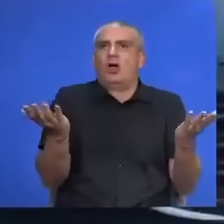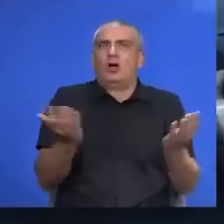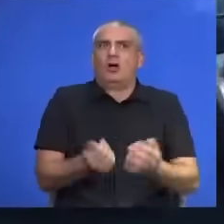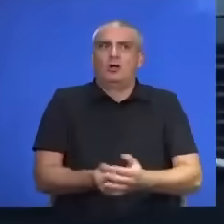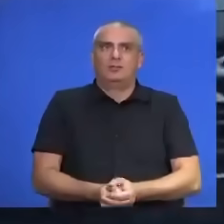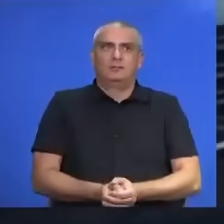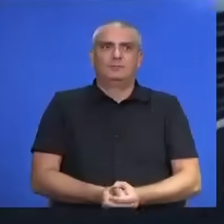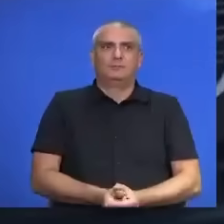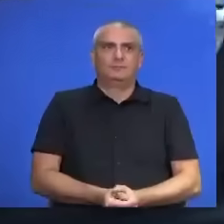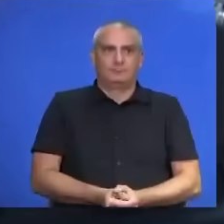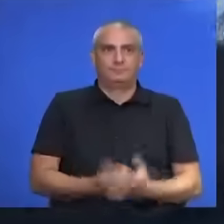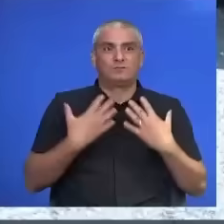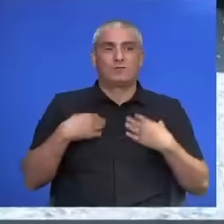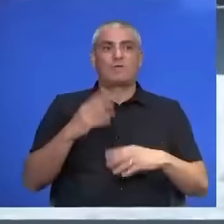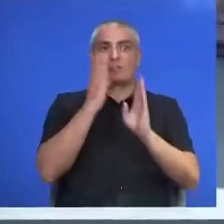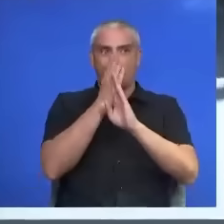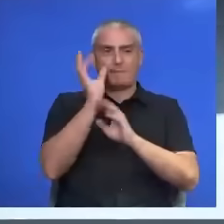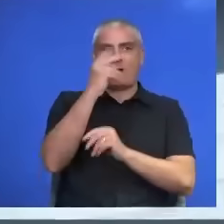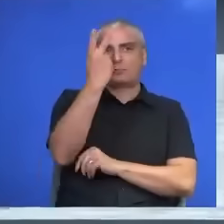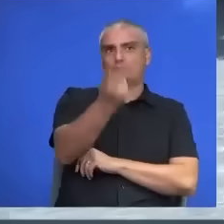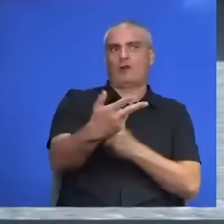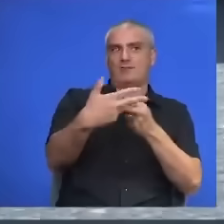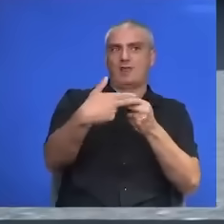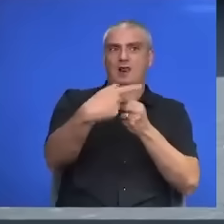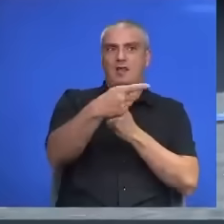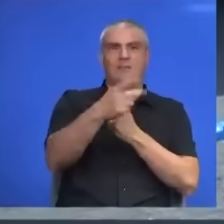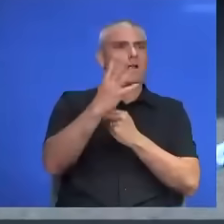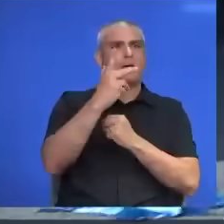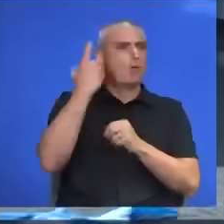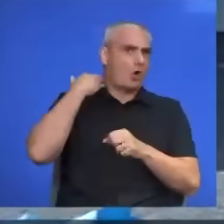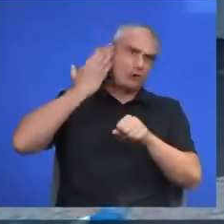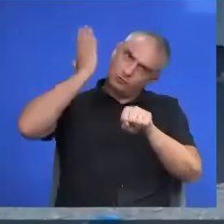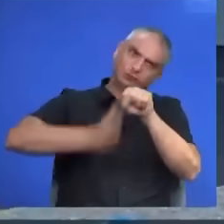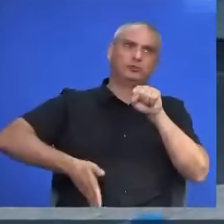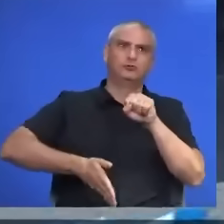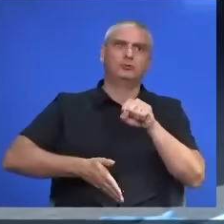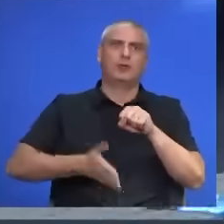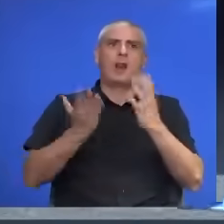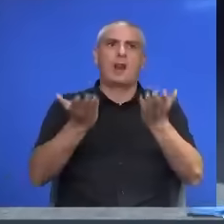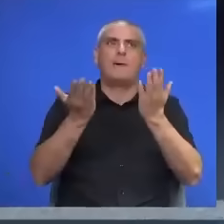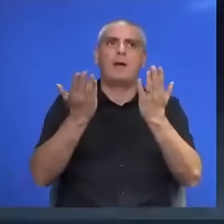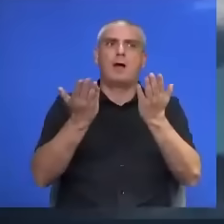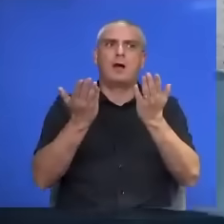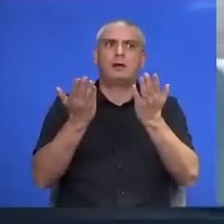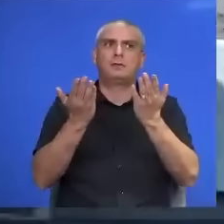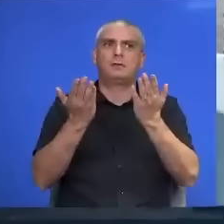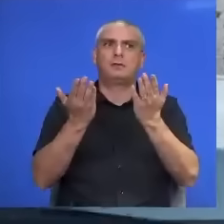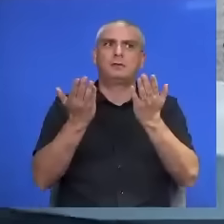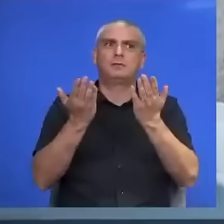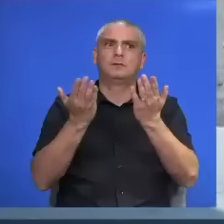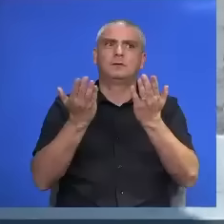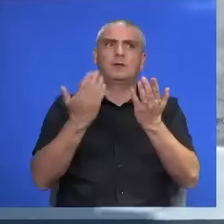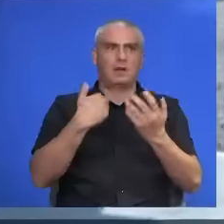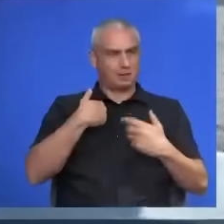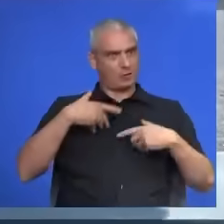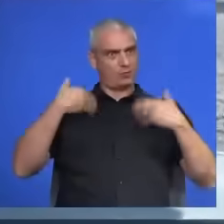גופת המחבל עוד שוכבת ליד. למה לא פותחים לו את הראש? למה? אנחנו נאורים,